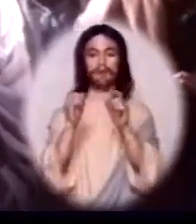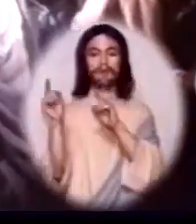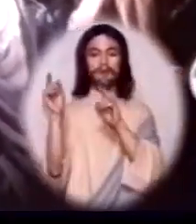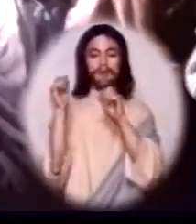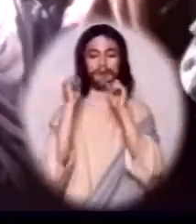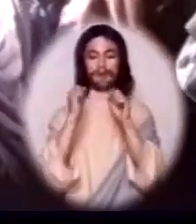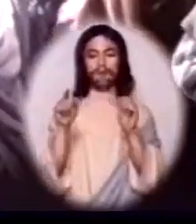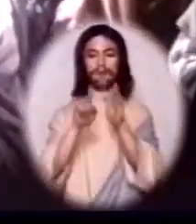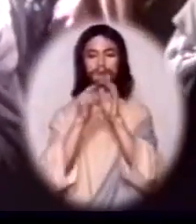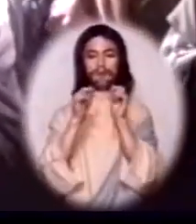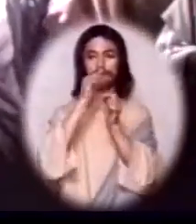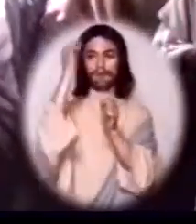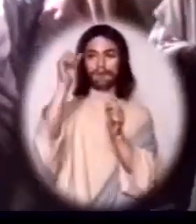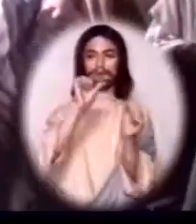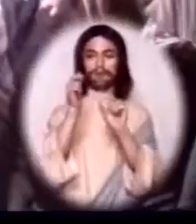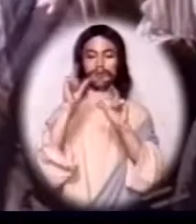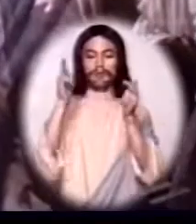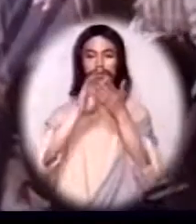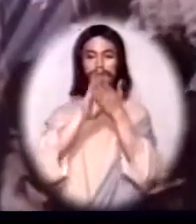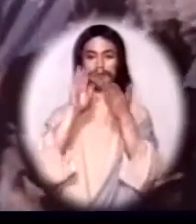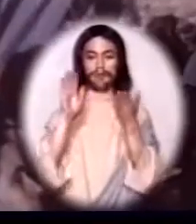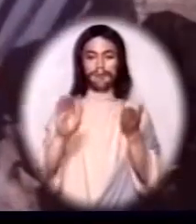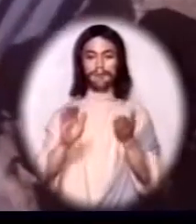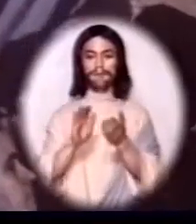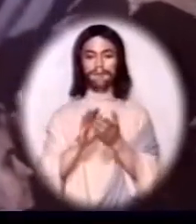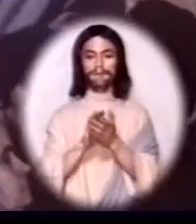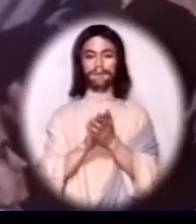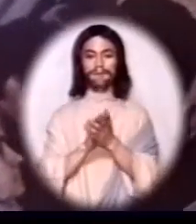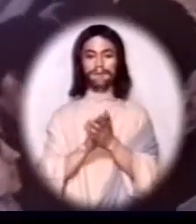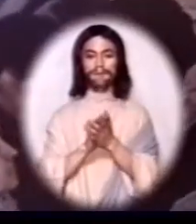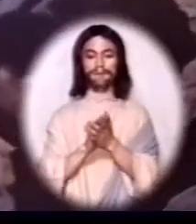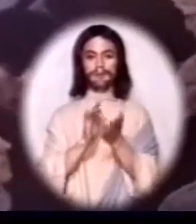살겠고 무릇 살아서 믿는 자는 영원히 죽지 아니하리라.